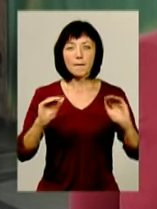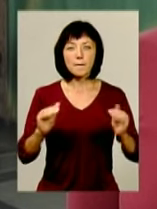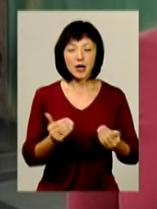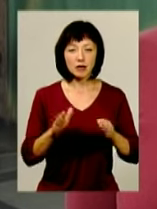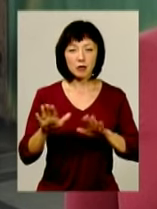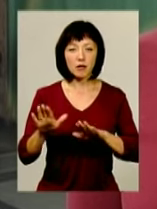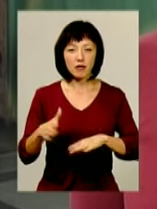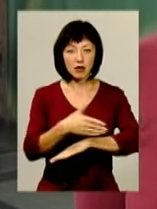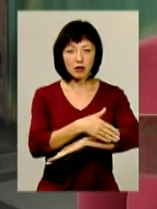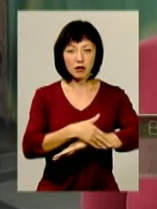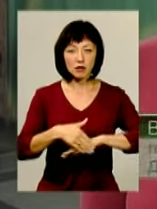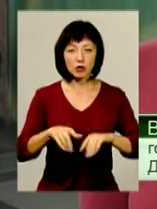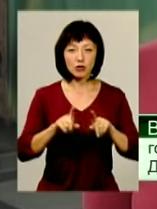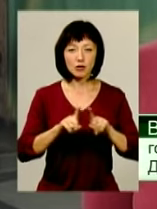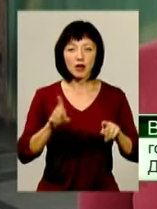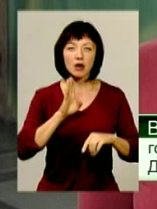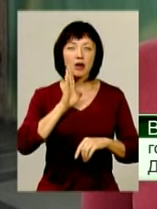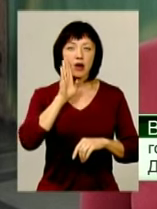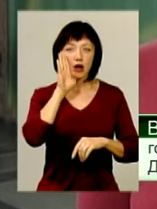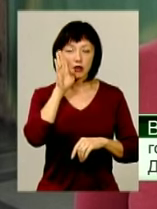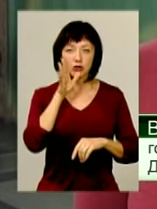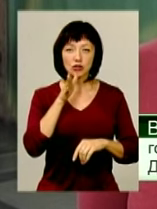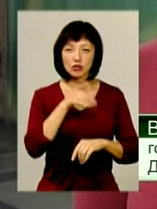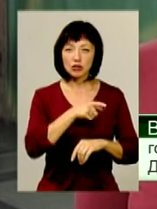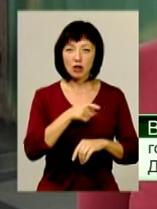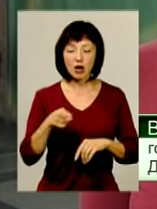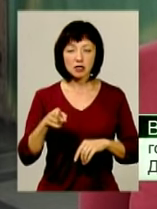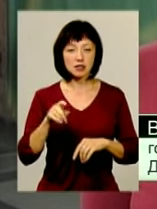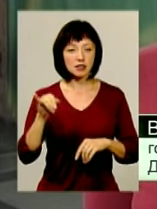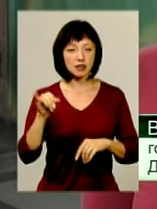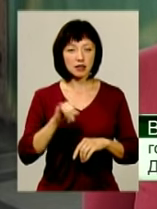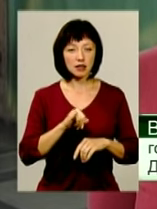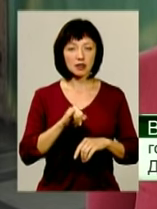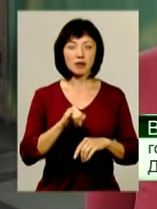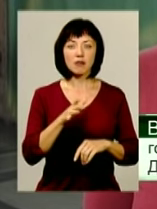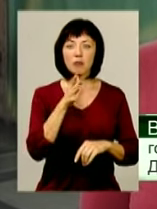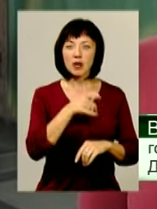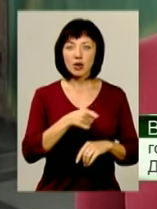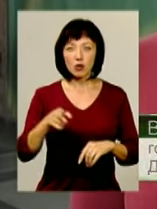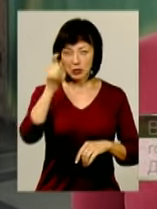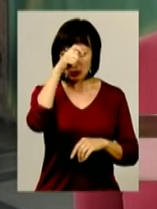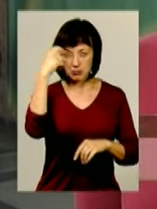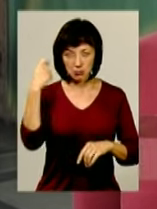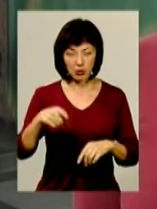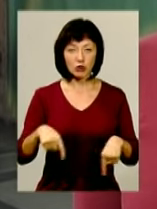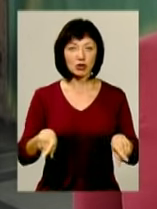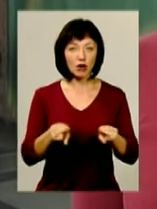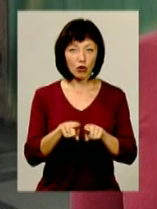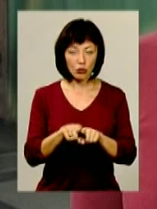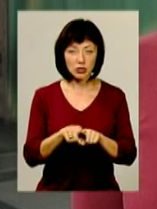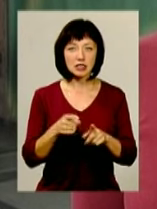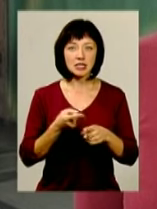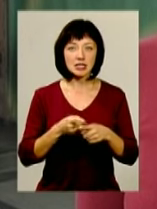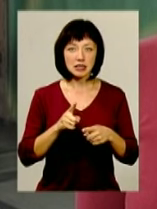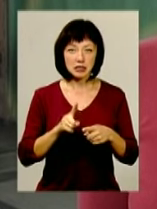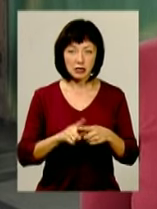повітрі, особливо це стосується в ранішній час і в період спекотний. Це